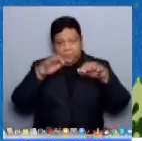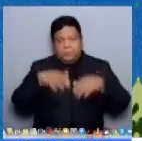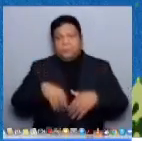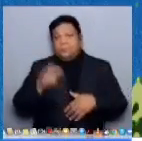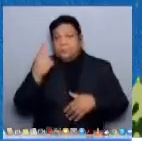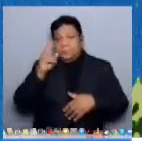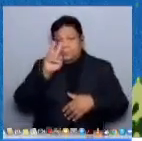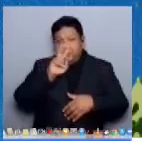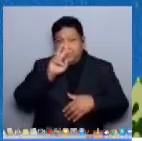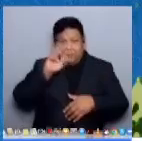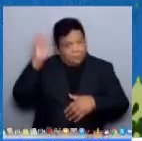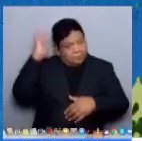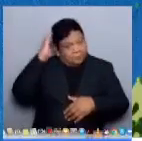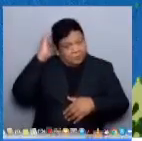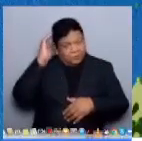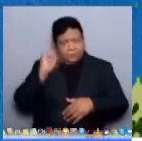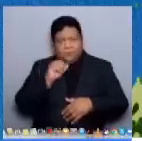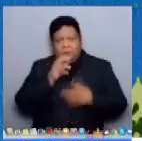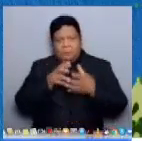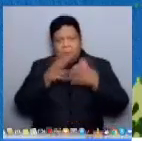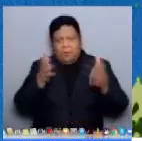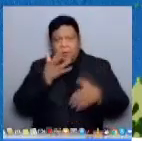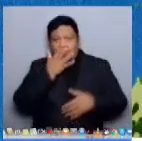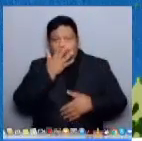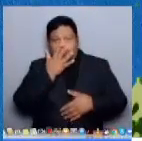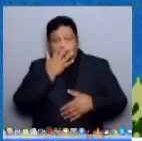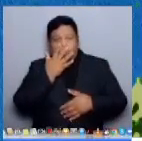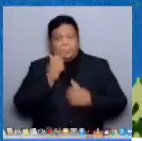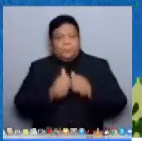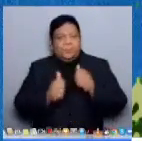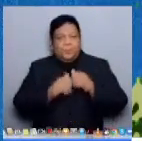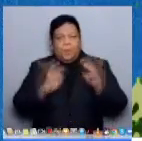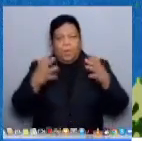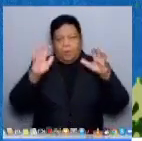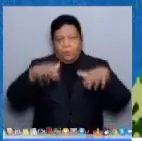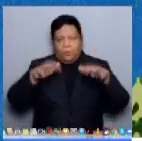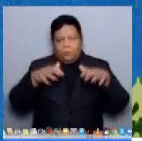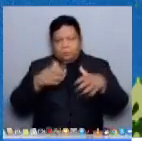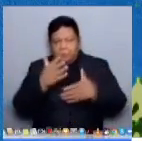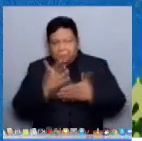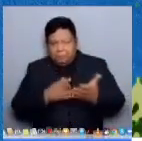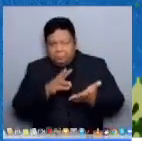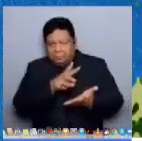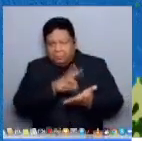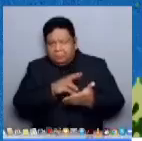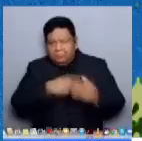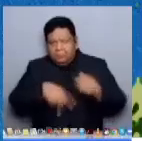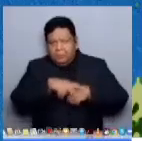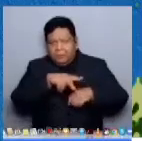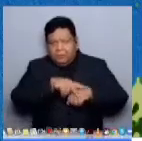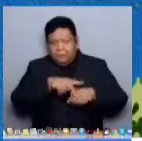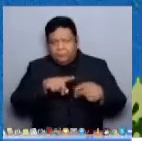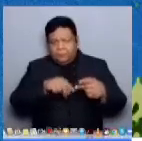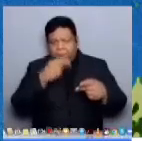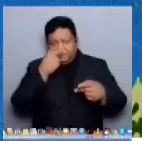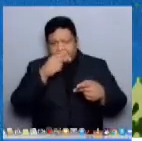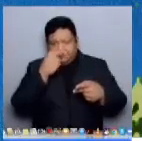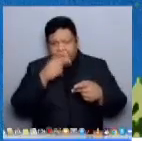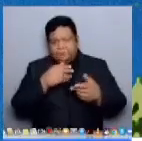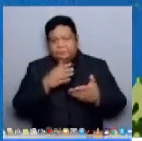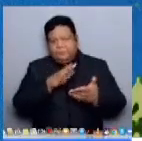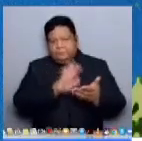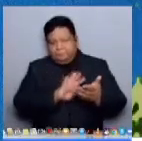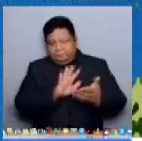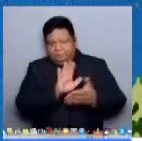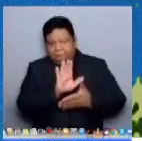walang masyadong kulay. Ibig sabihin, walang ulan, maliban dito sa may Panay Island, Negros Provinces, hanggang dyan sa may Zamboanga Peninsula. Pero